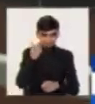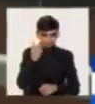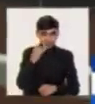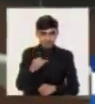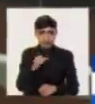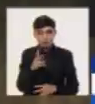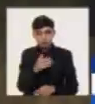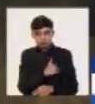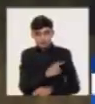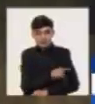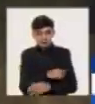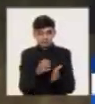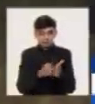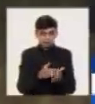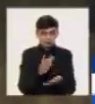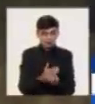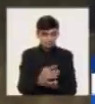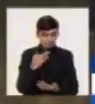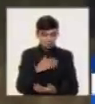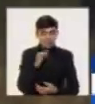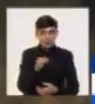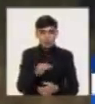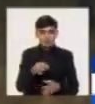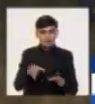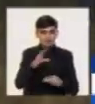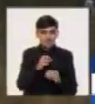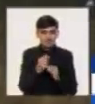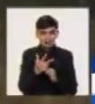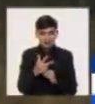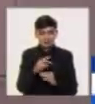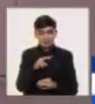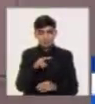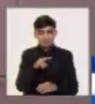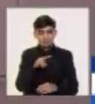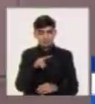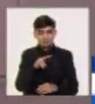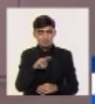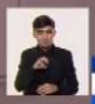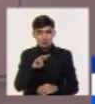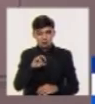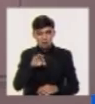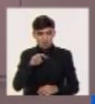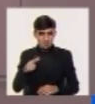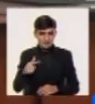ауадай қажет ақ халаттылар жетіспей жатыр. Бүкіл облыста 13 пульмонолог дәрігер ғана қызмет атқарады екен.